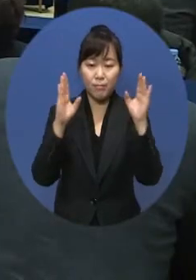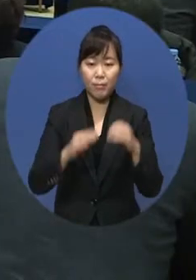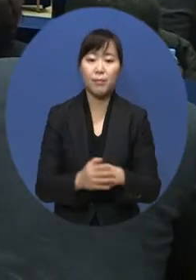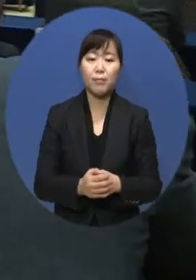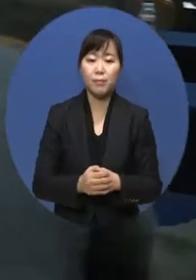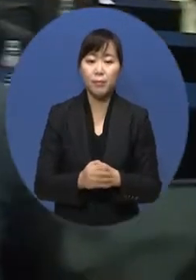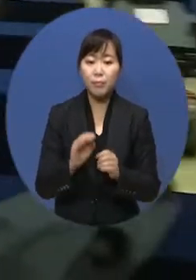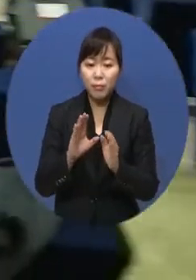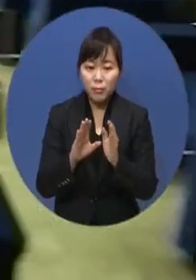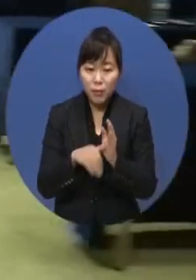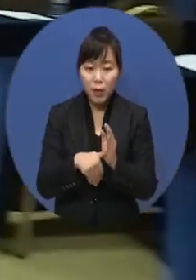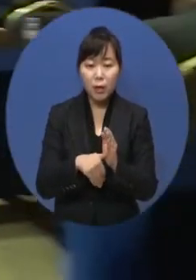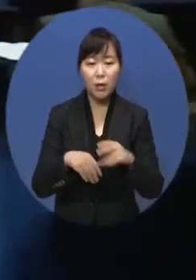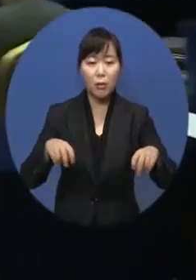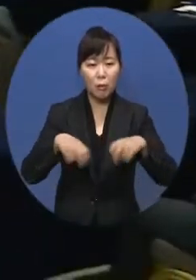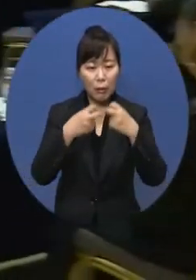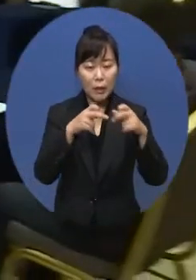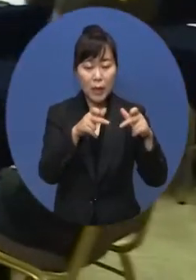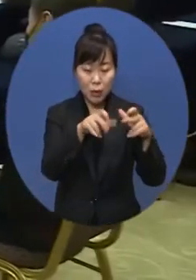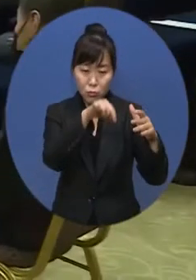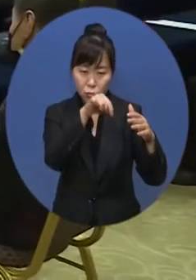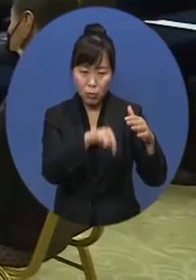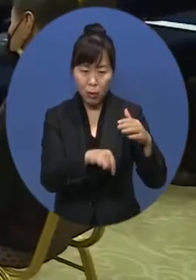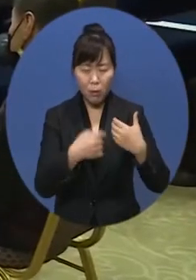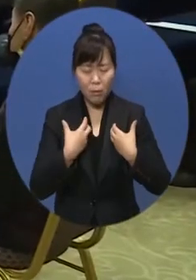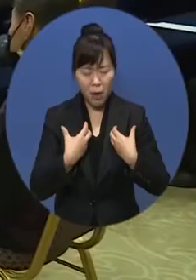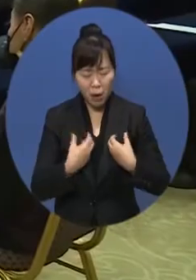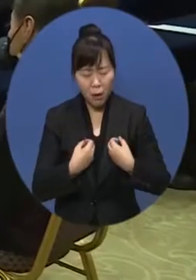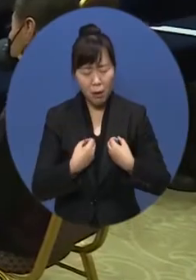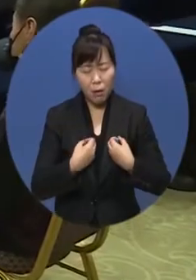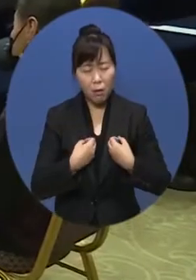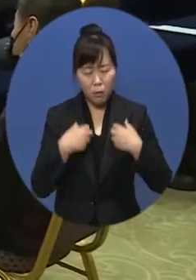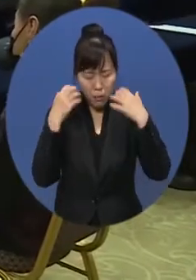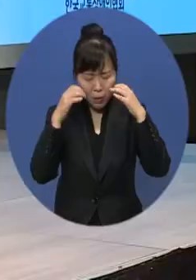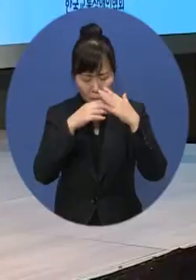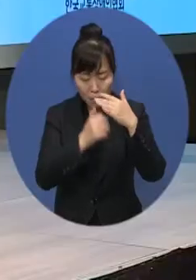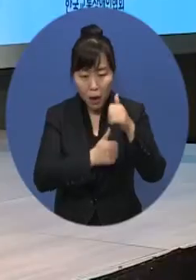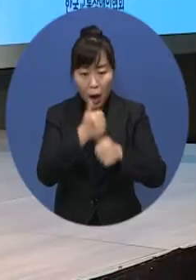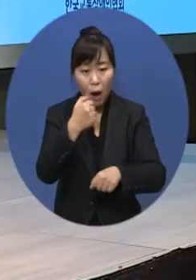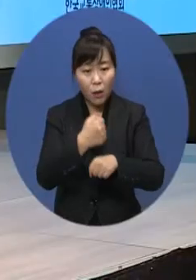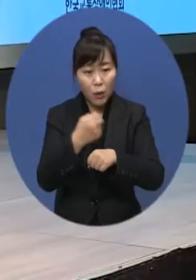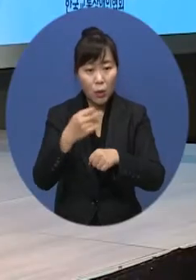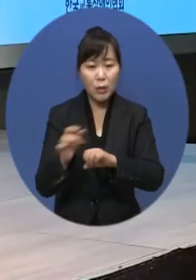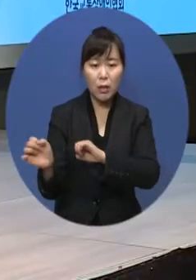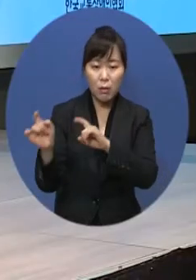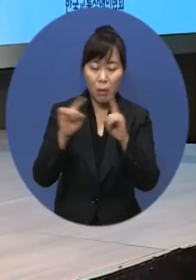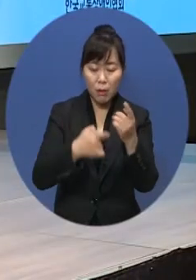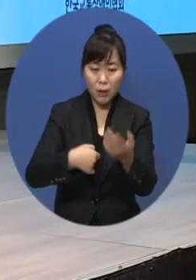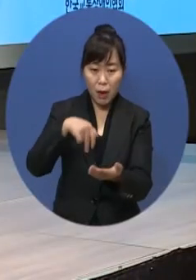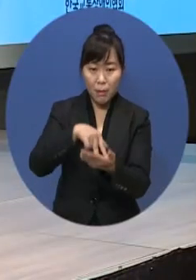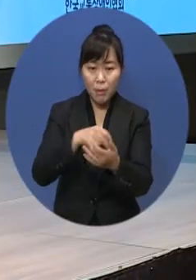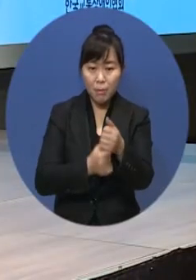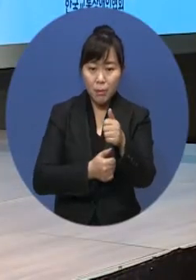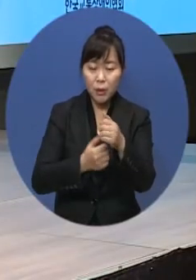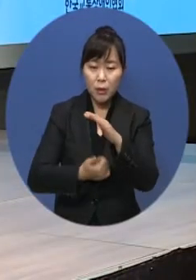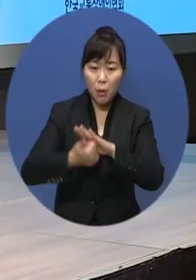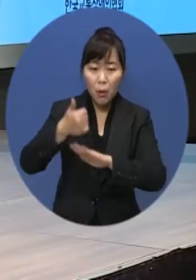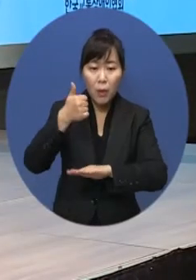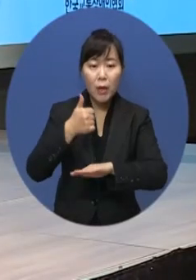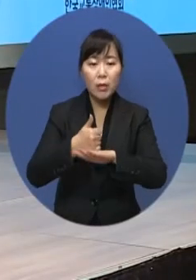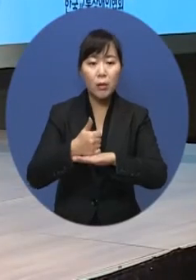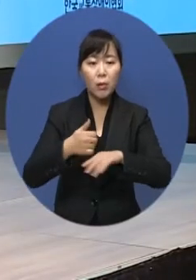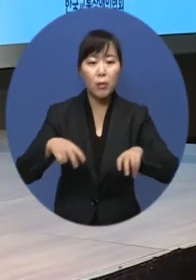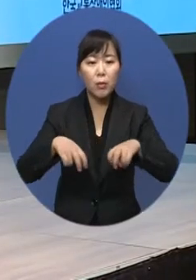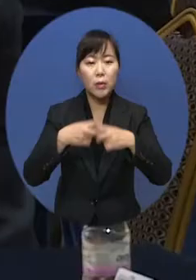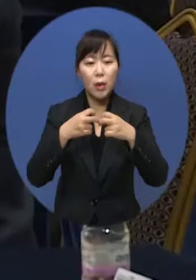이번 시상식에서는 교통사고 장애인 중 절망과 좌절을 이겨내고 재활과 자립을 성공해 교통사고 예방을 위해